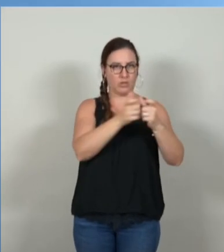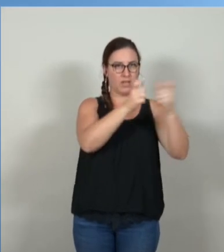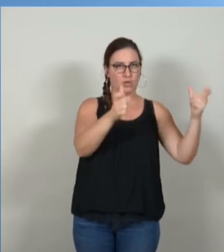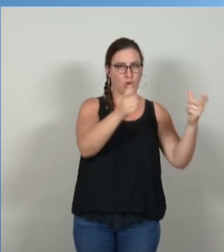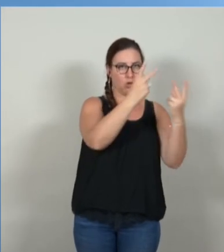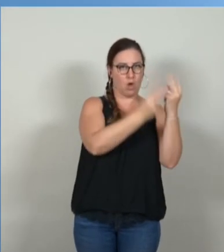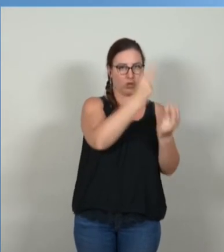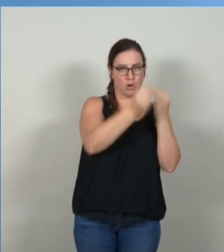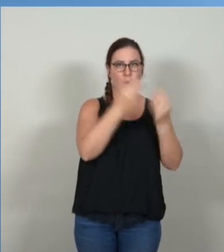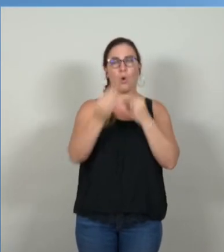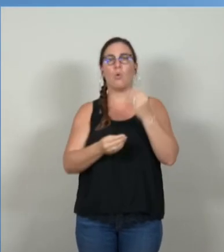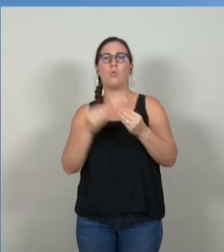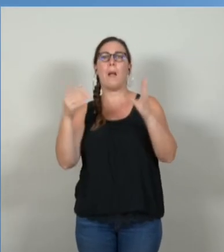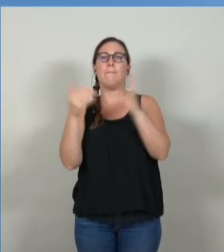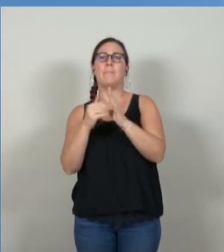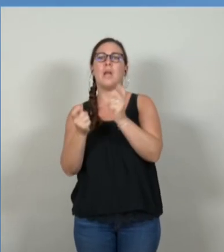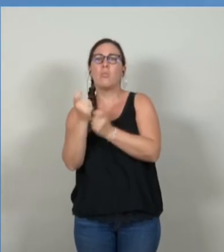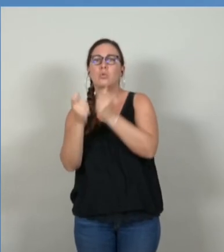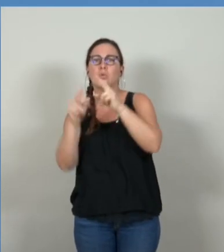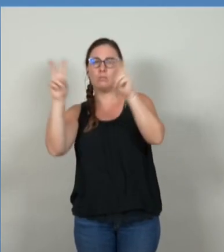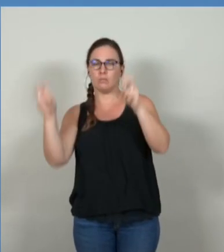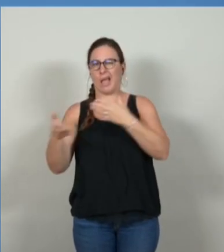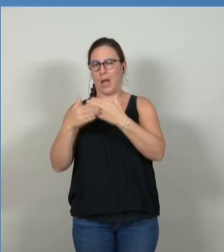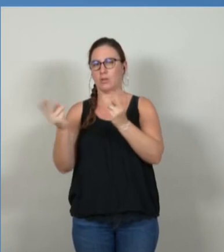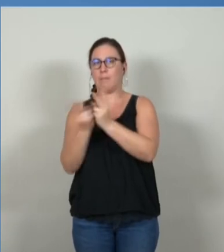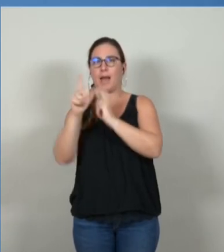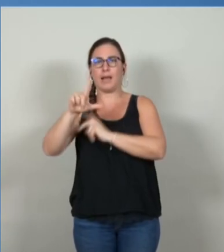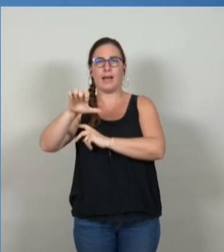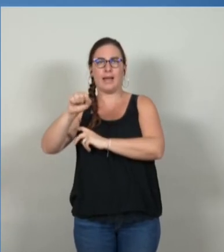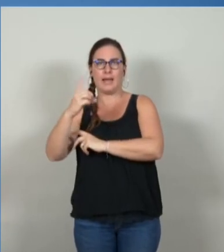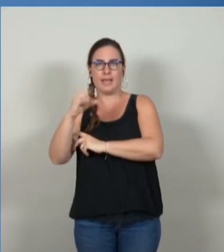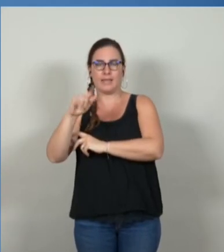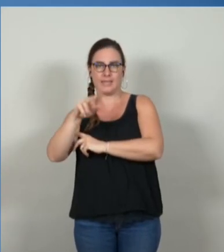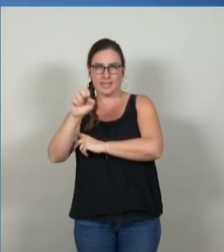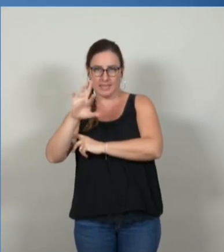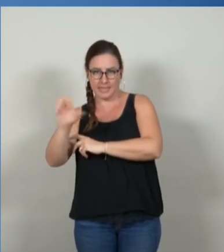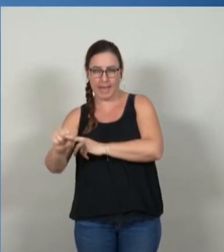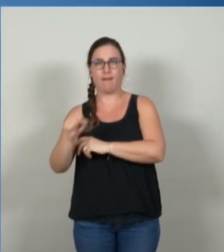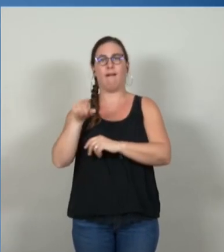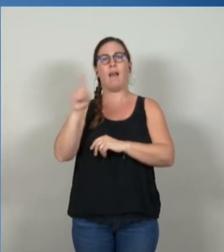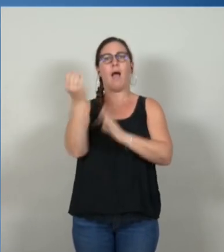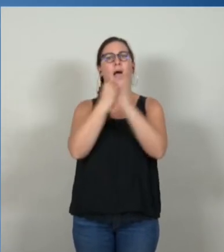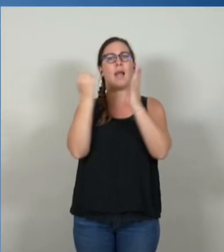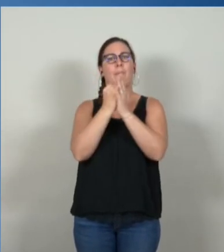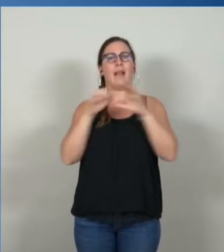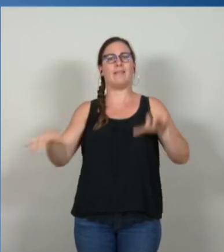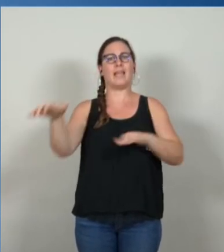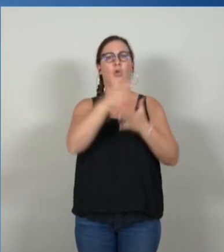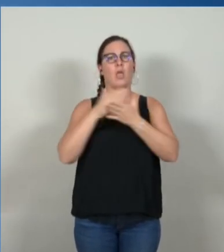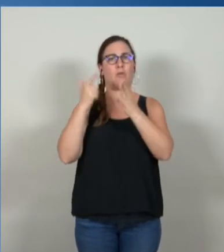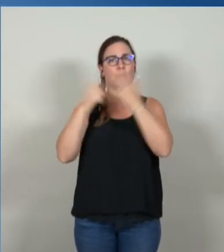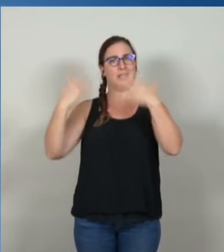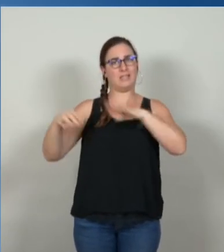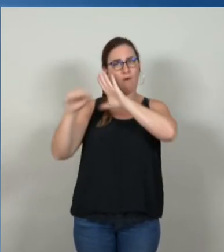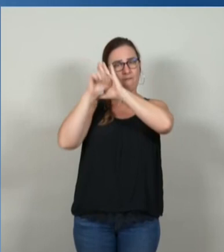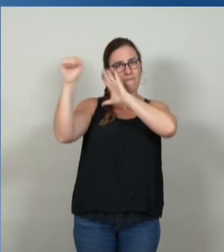millepouses dans le parc les Diguières par la participation active au projet alimentaire inter territorial qui a été labellisé en 2019 la